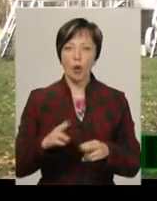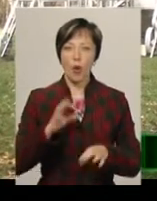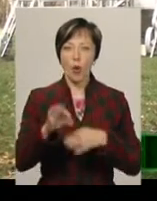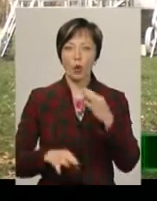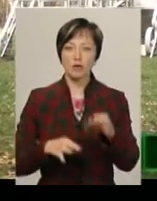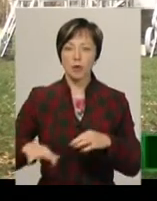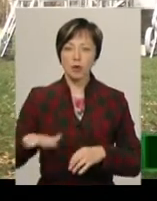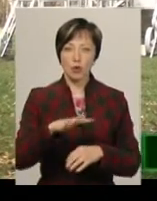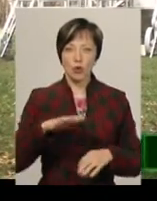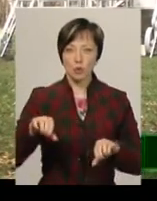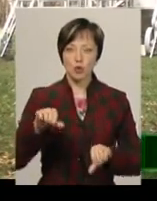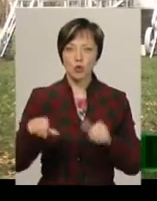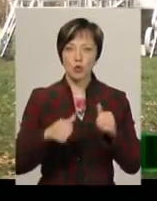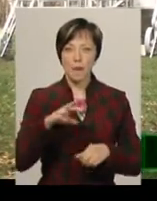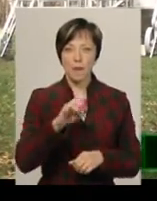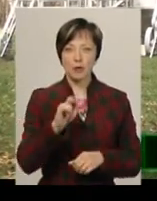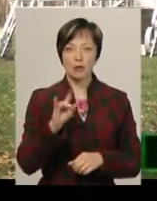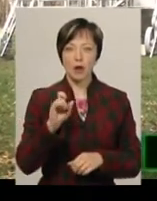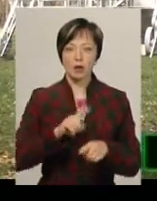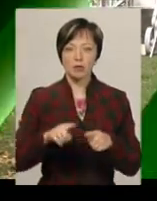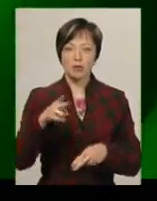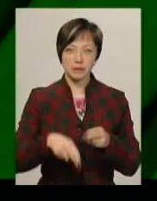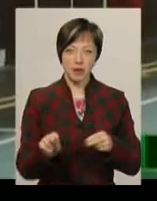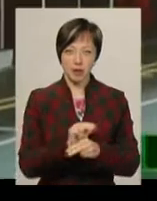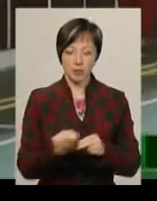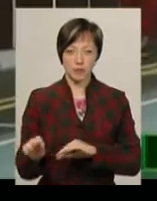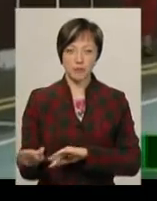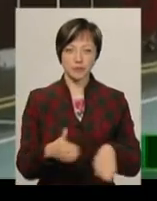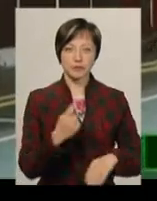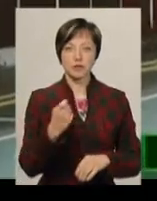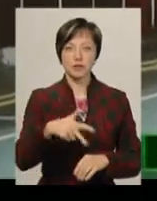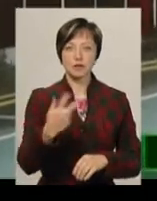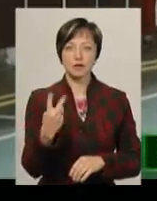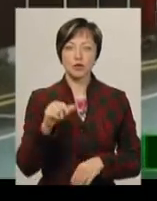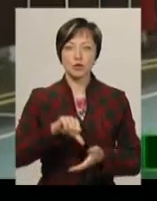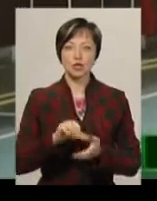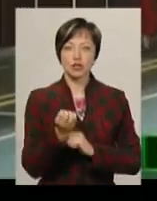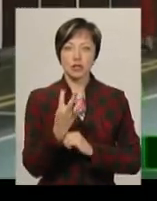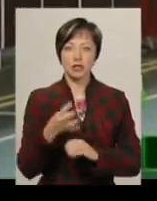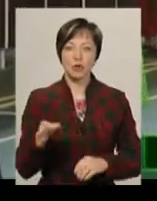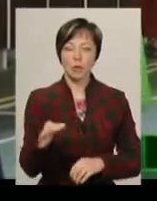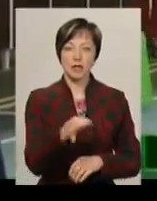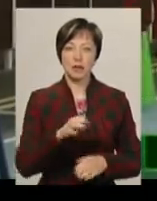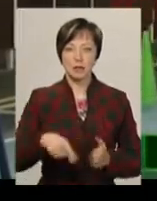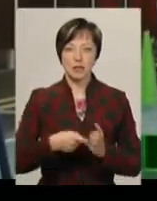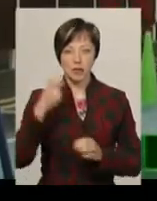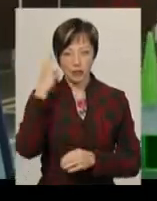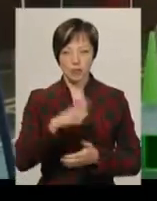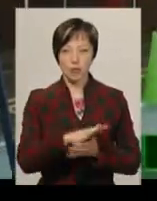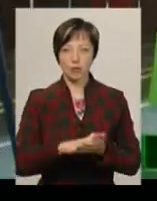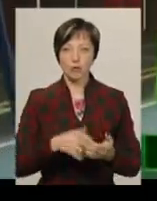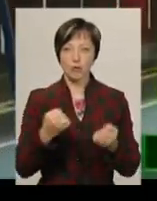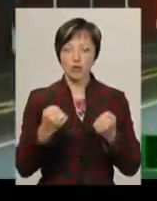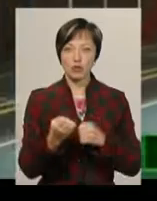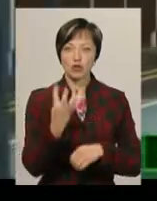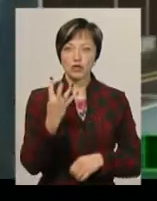Миколи Мазера у Хмельницькому парку Чекмана на завершальному етапі ремонту. 132 учасники з 14 областей та міста Києва продовжують